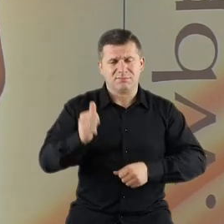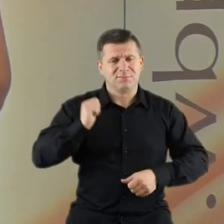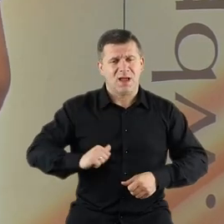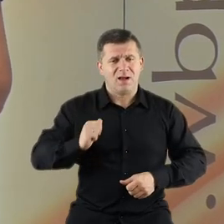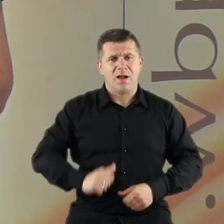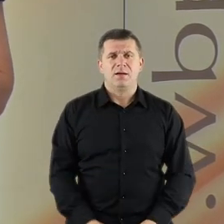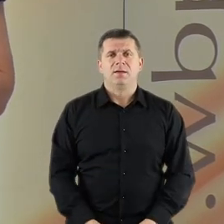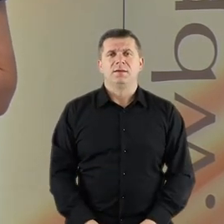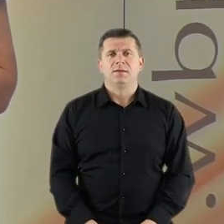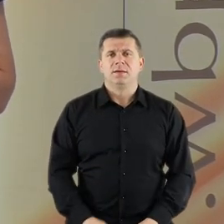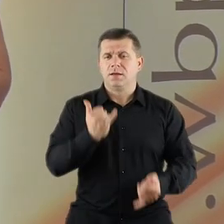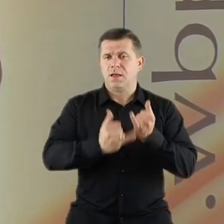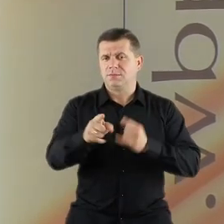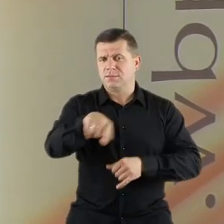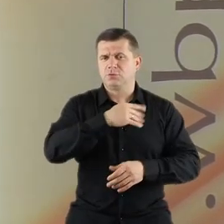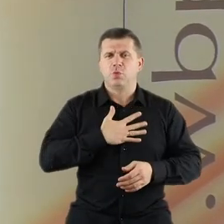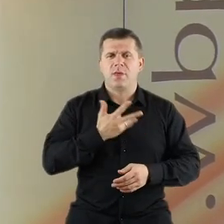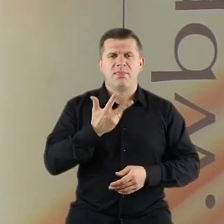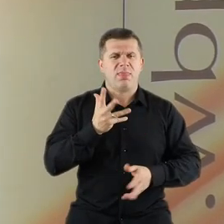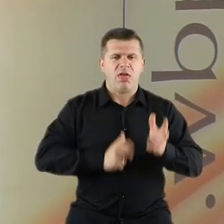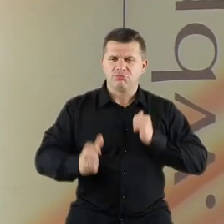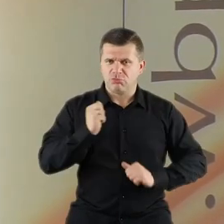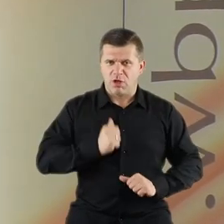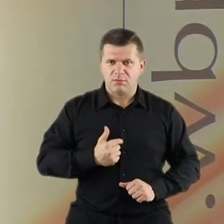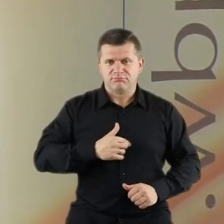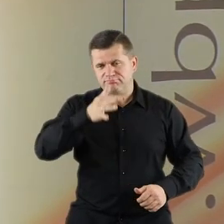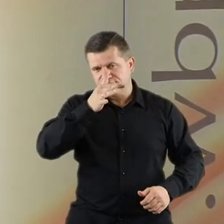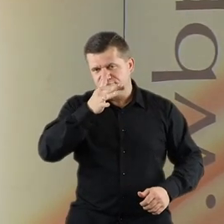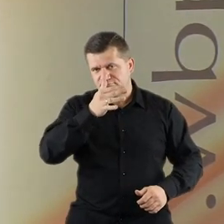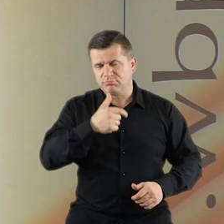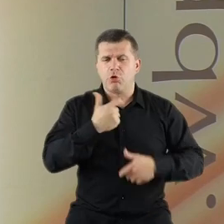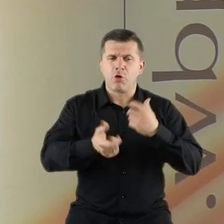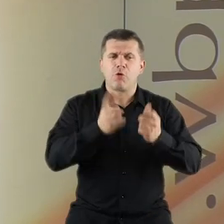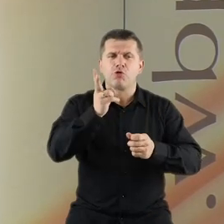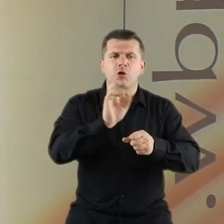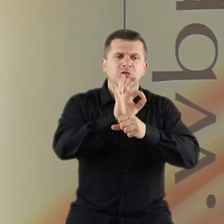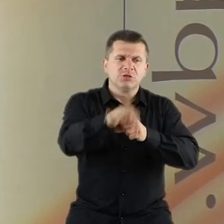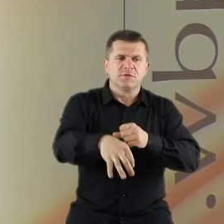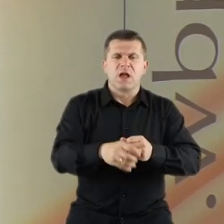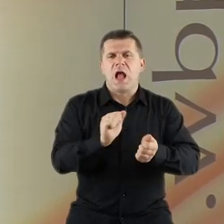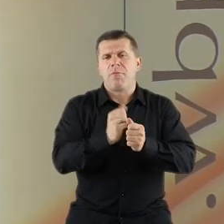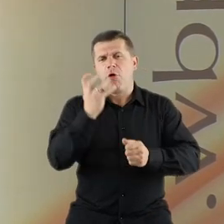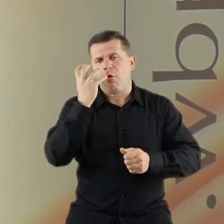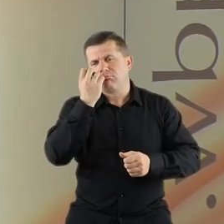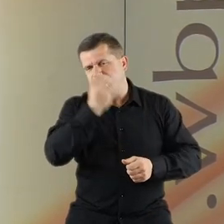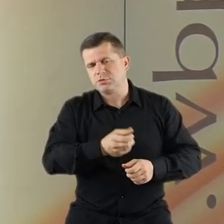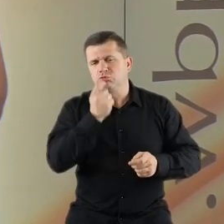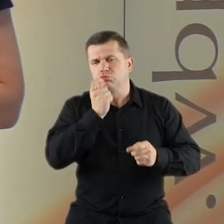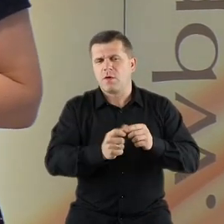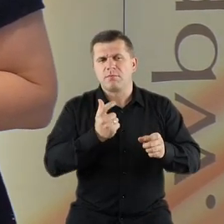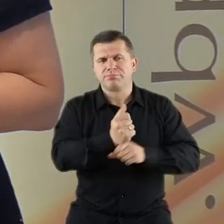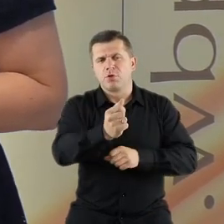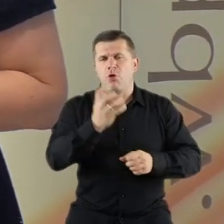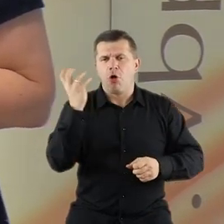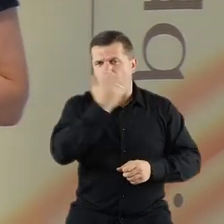i czeka jeśli Jesteśmy niegrzeczni Czyli jeśli z krzywdzimy obrazimy tego